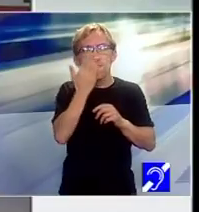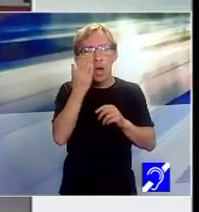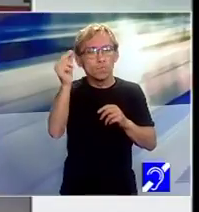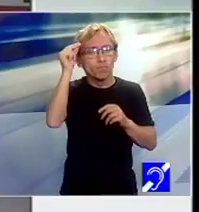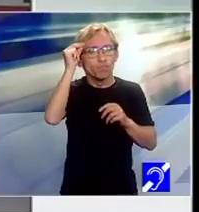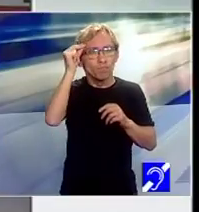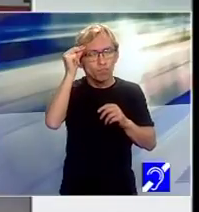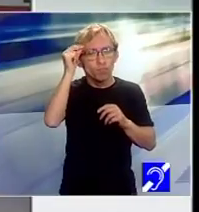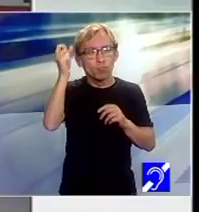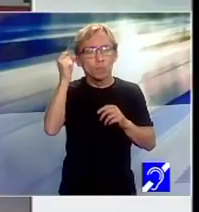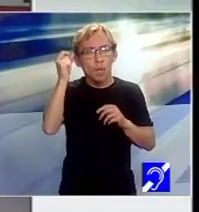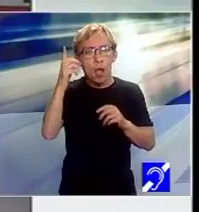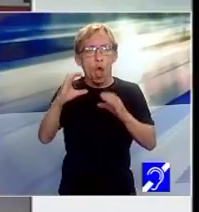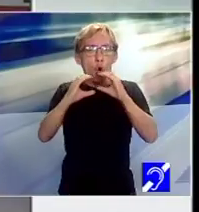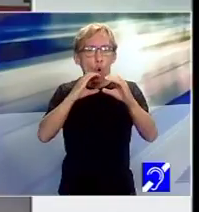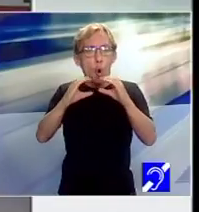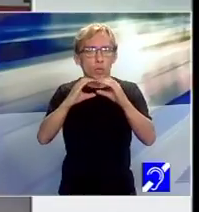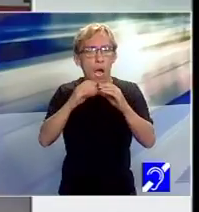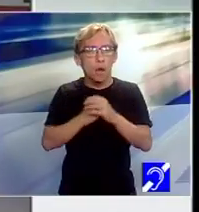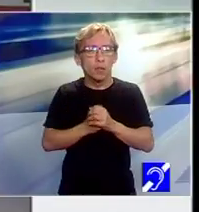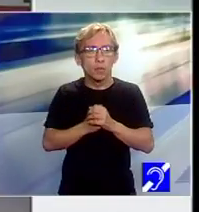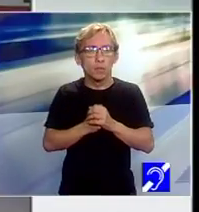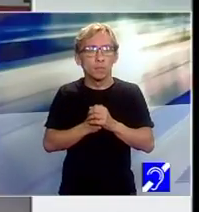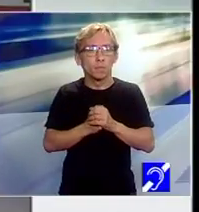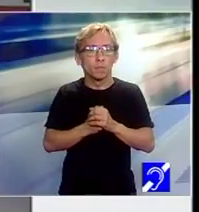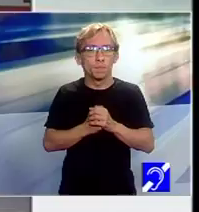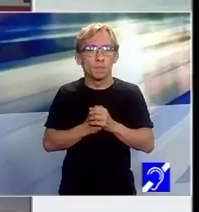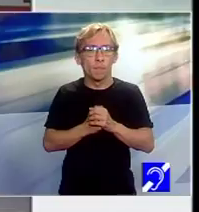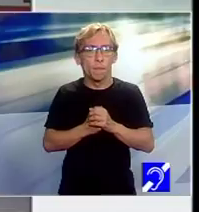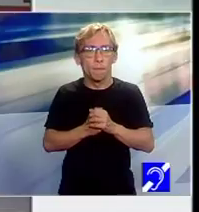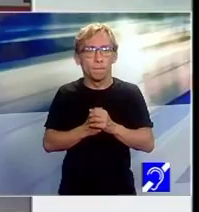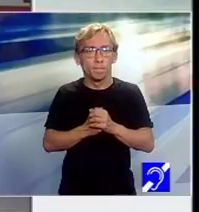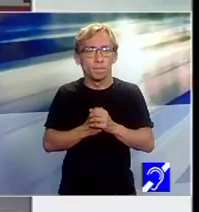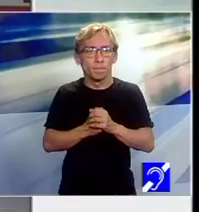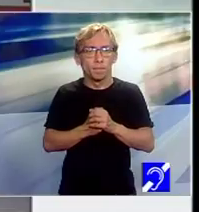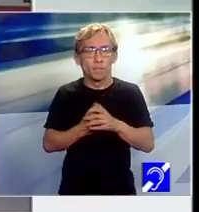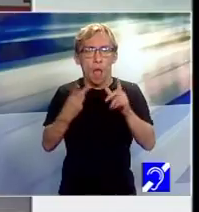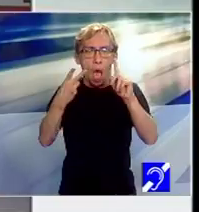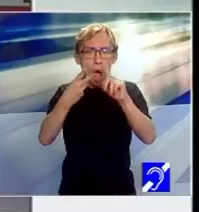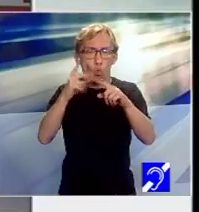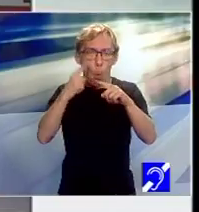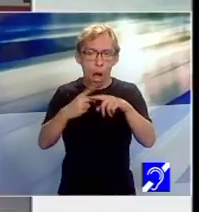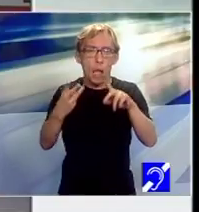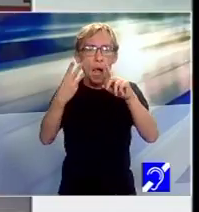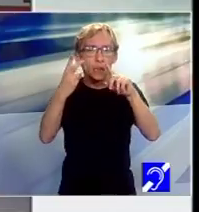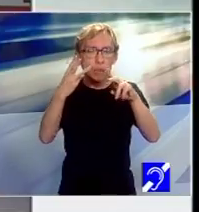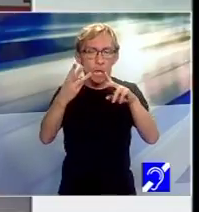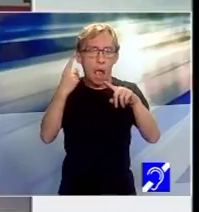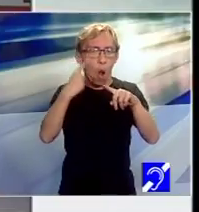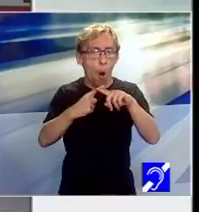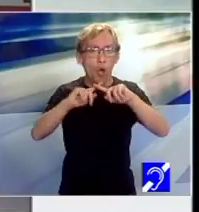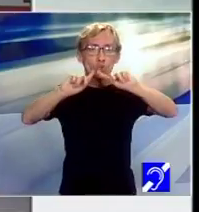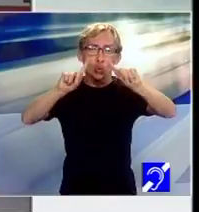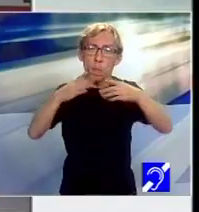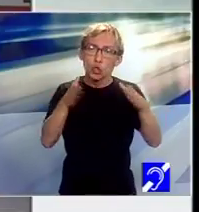odată intrând în contact și realizând aceste lucruri, mai mergi și a doua oară, mai mergi și a treia oară și începe să-ți placă din